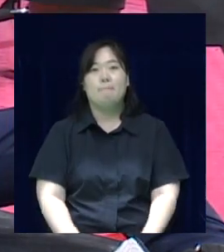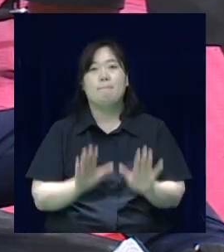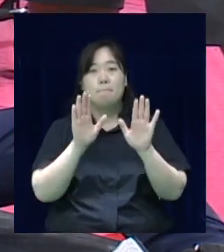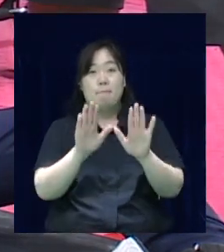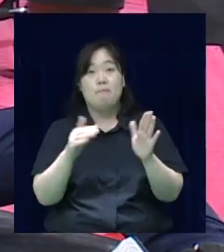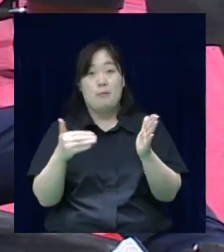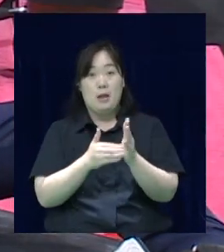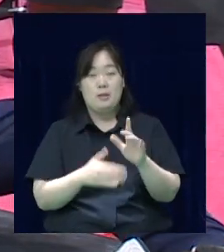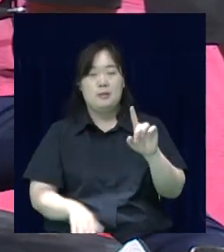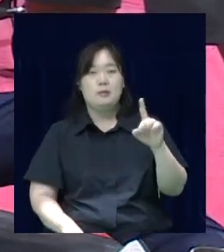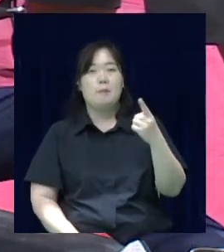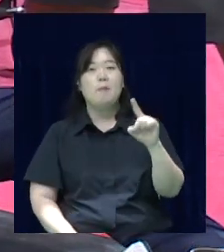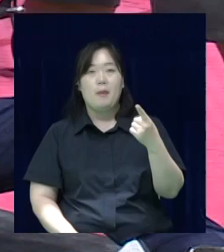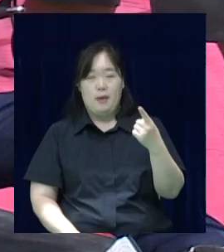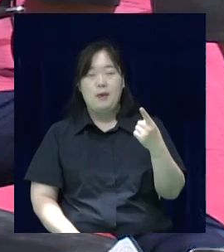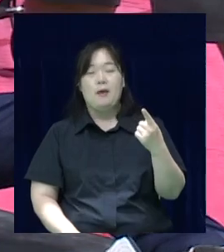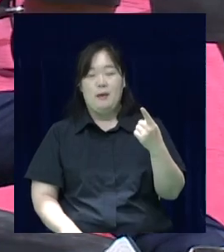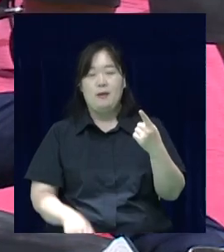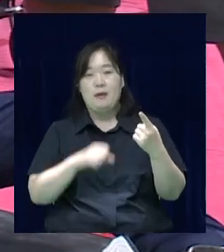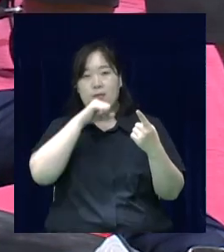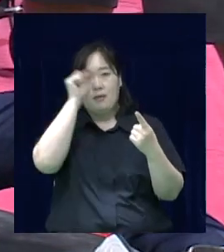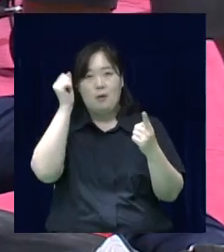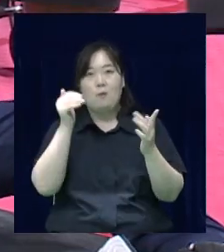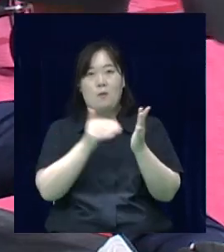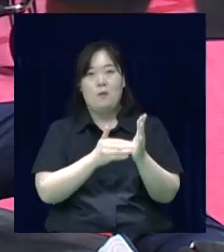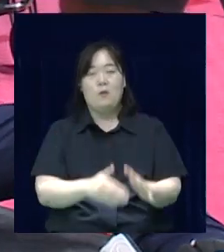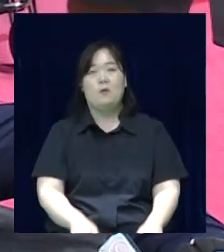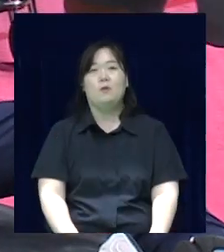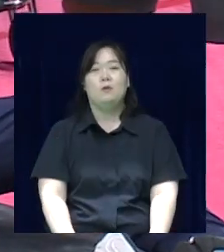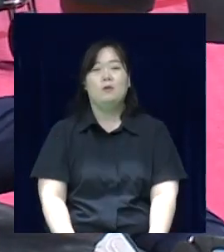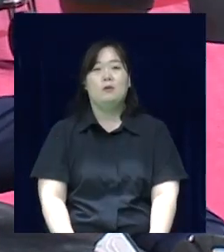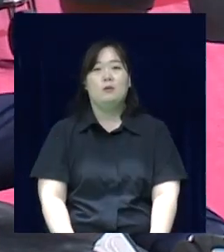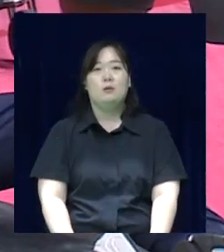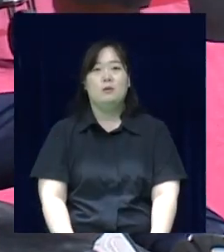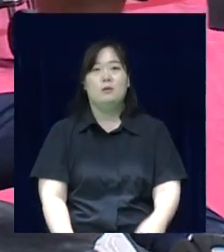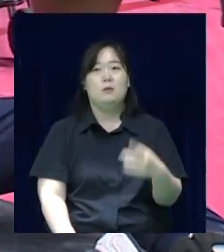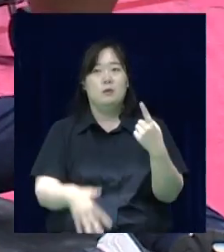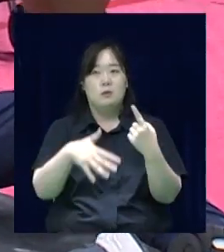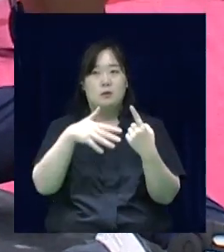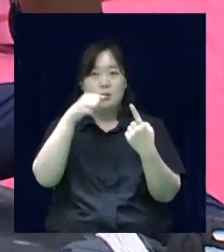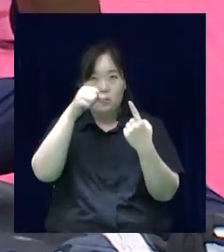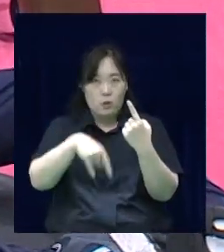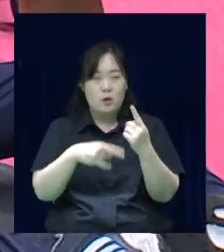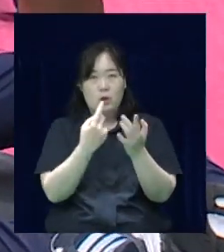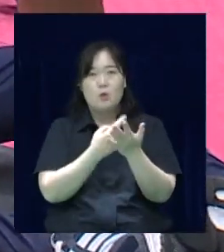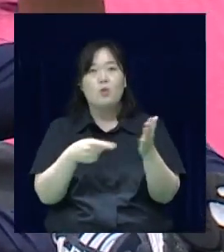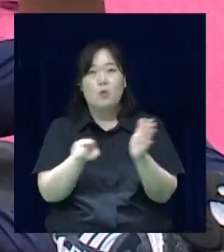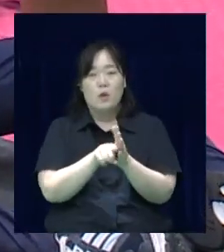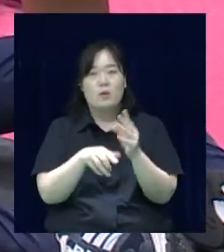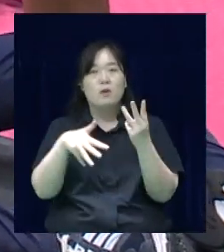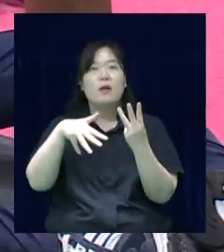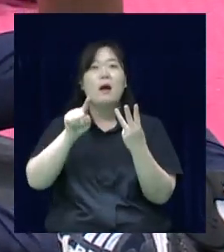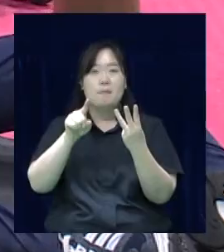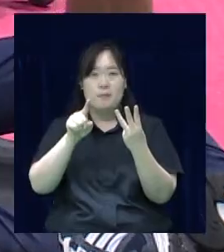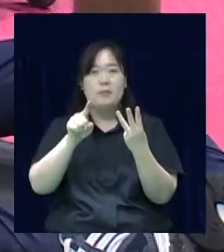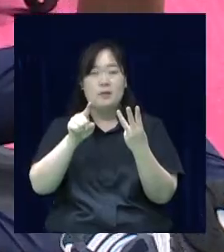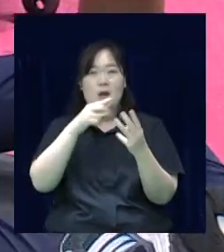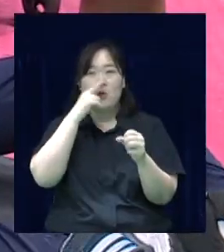현재까지는 100kg에 성공시키고 있는 상황이고요. 1위를 위해서는 이 3차 시도가 성공이 돼야